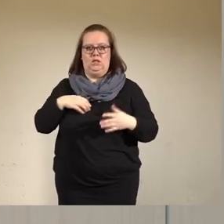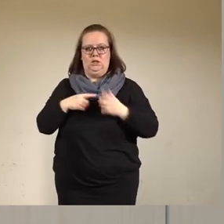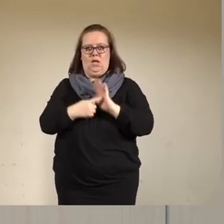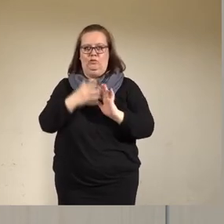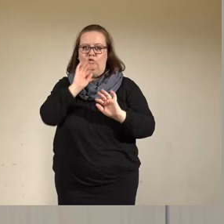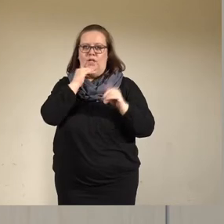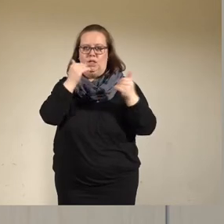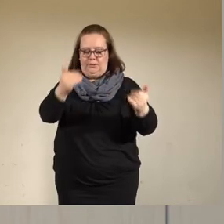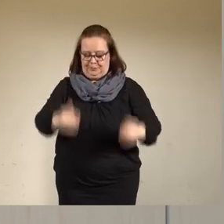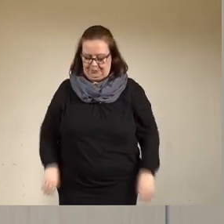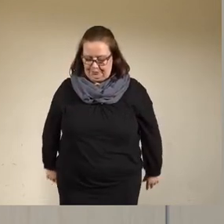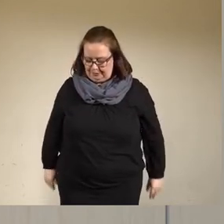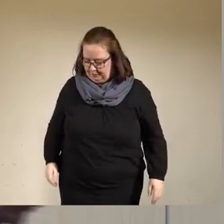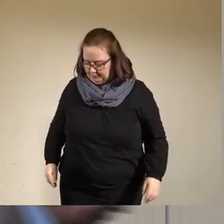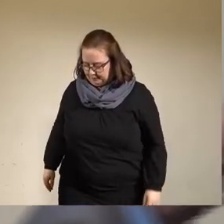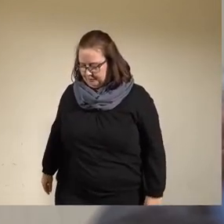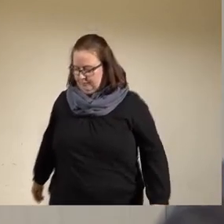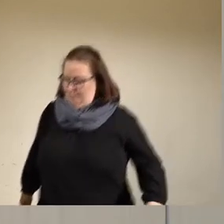setzen. Vielen Dank.